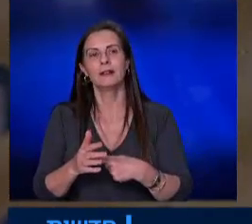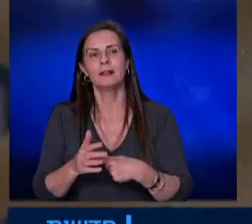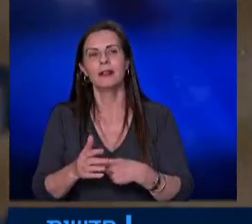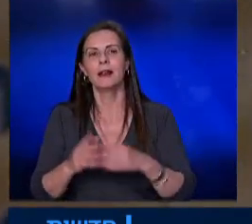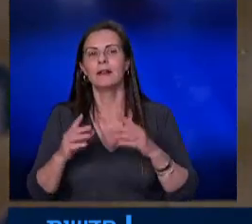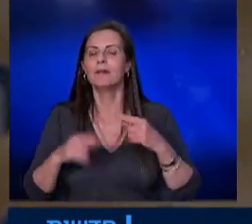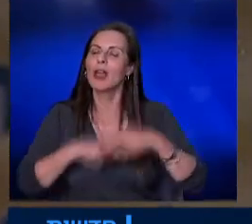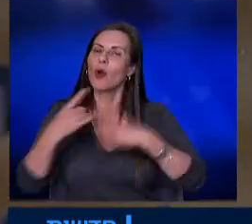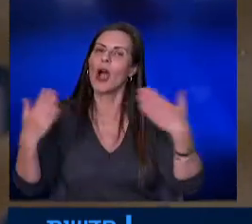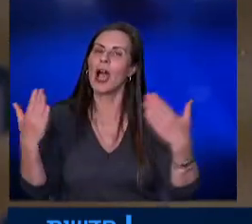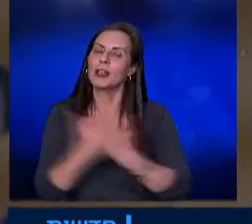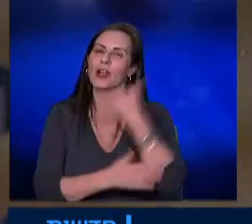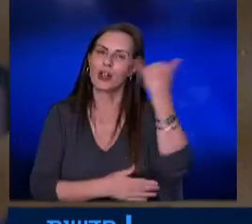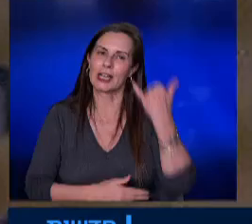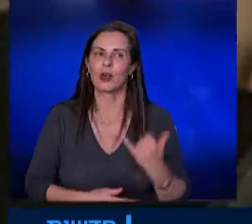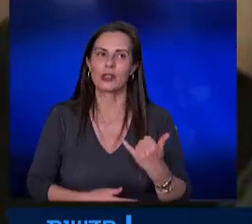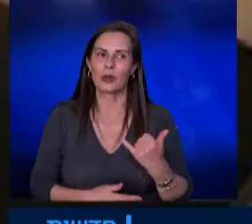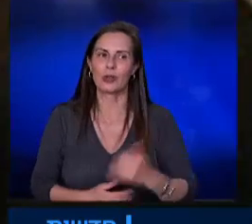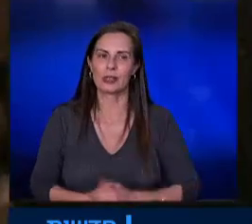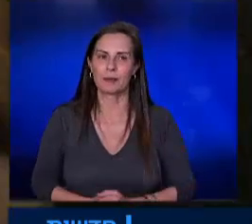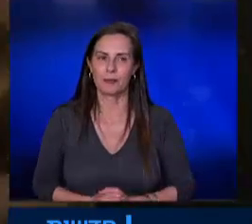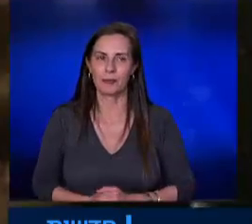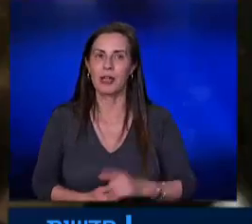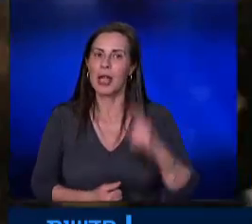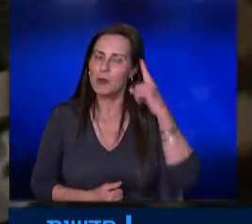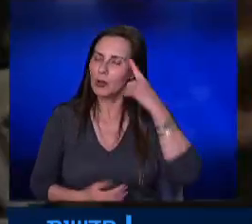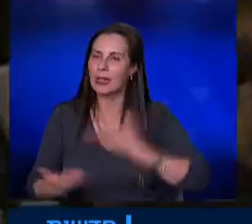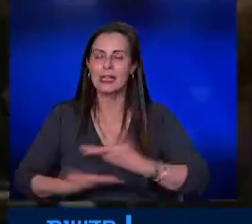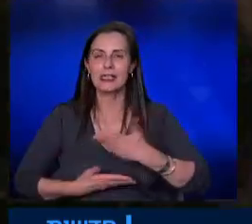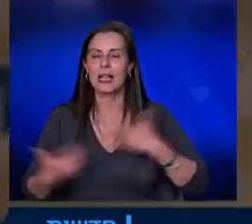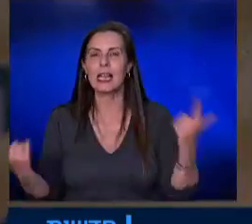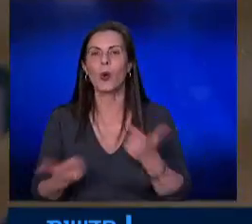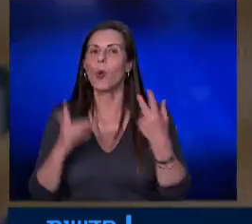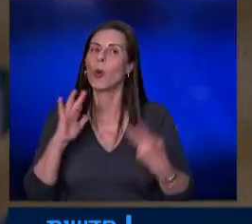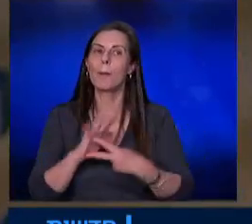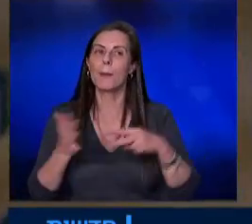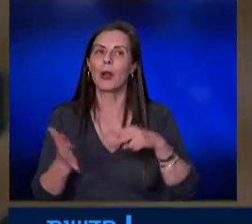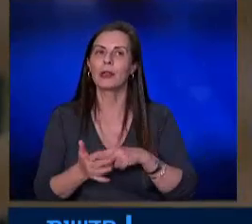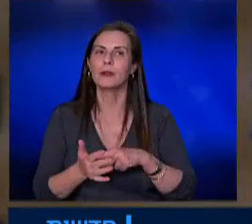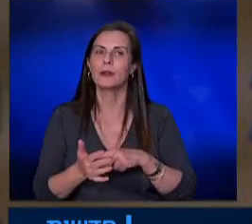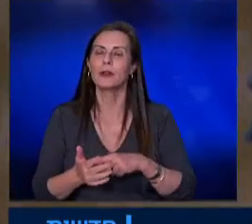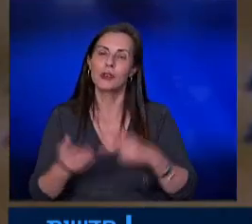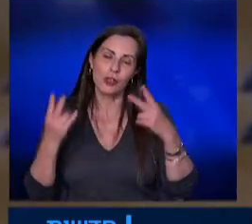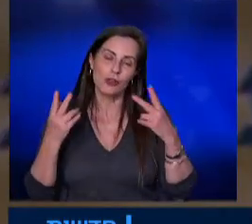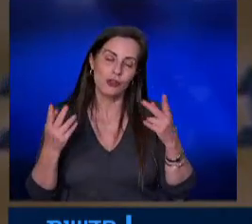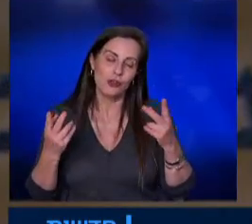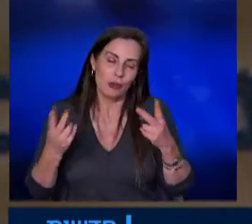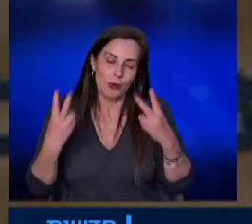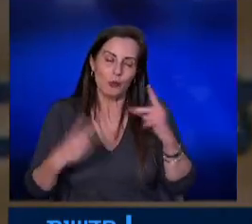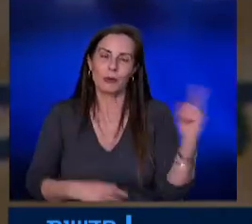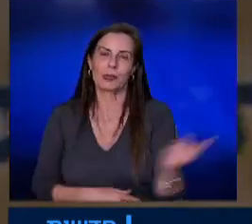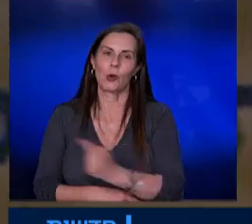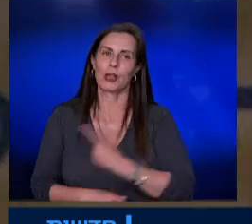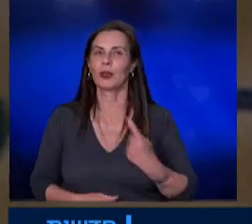את הדור החדש של קריקטוריסטים. הם יודעים להתייחס לאירועים הפוליטיים